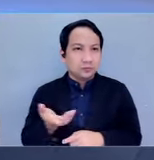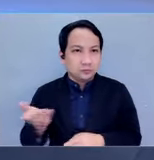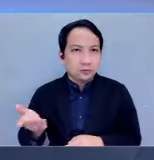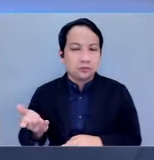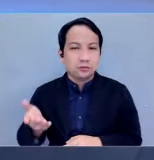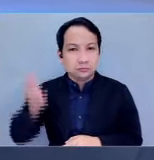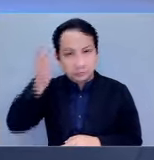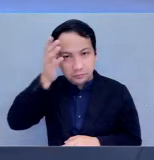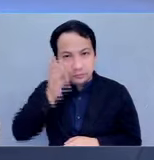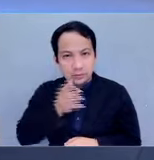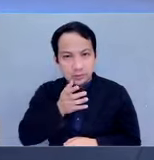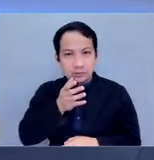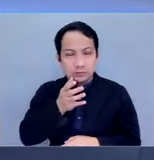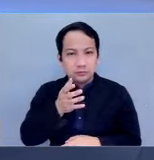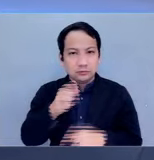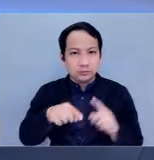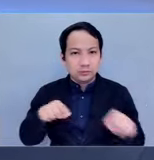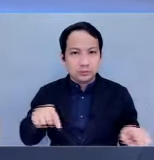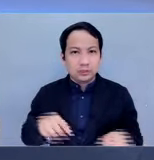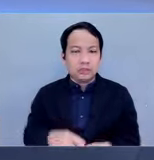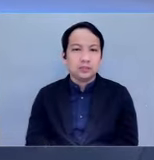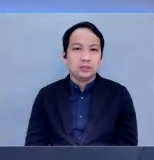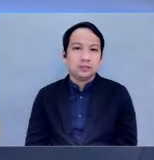etc. So